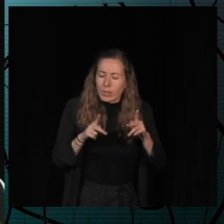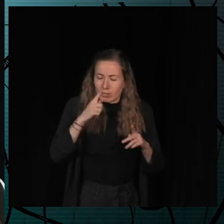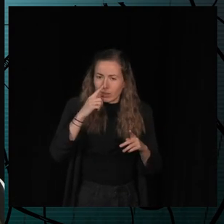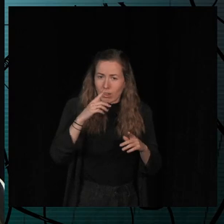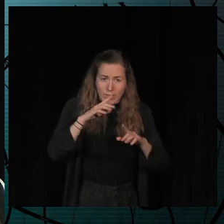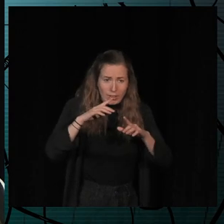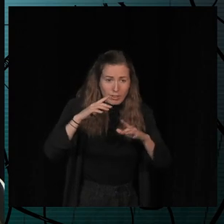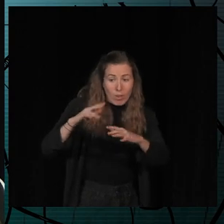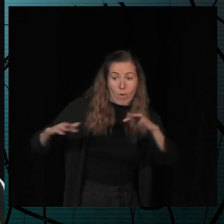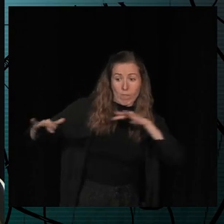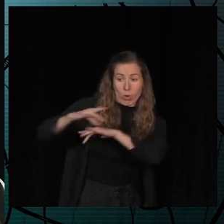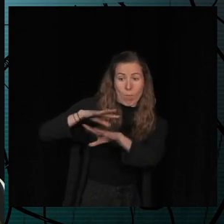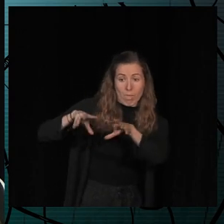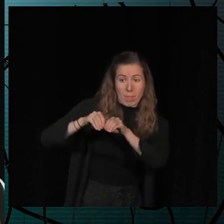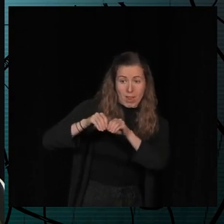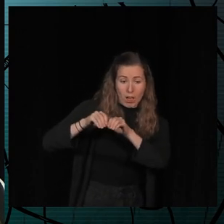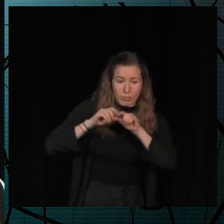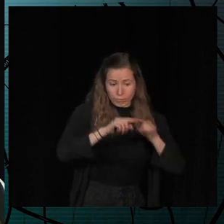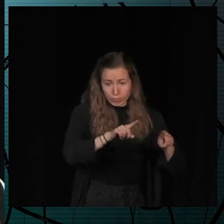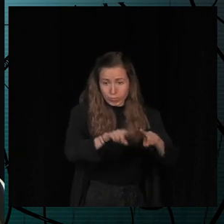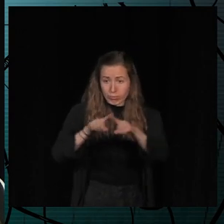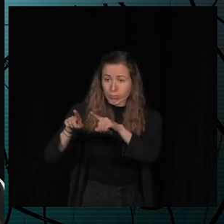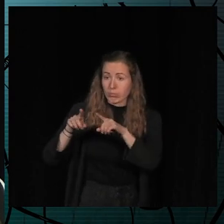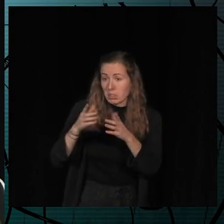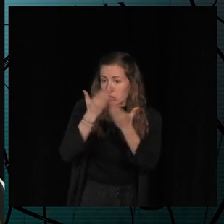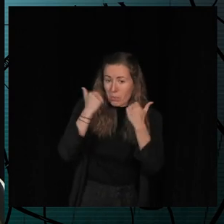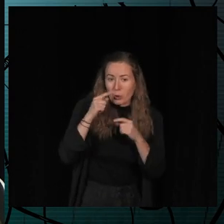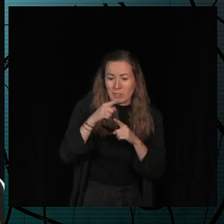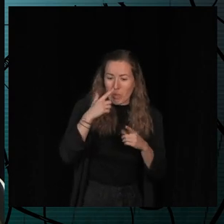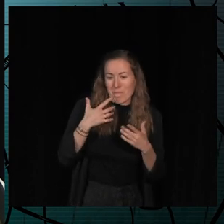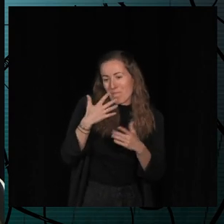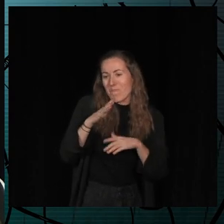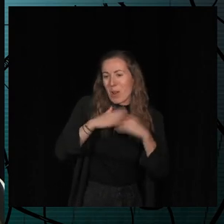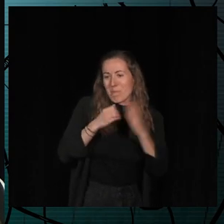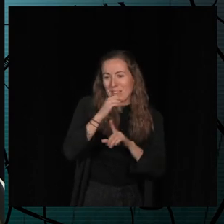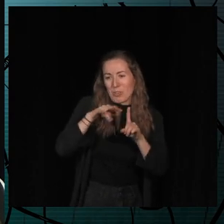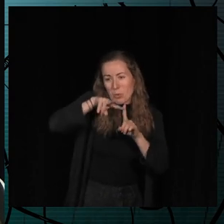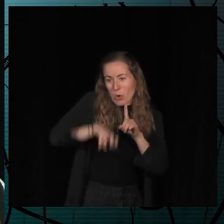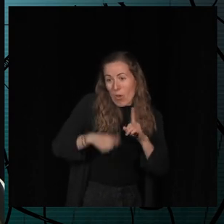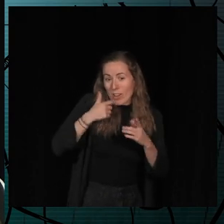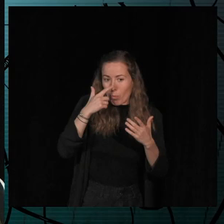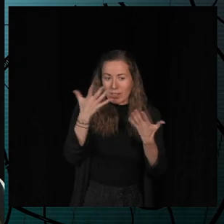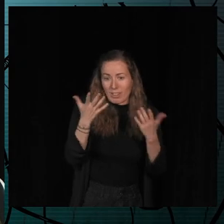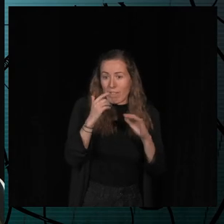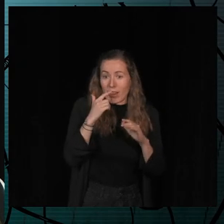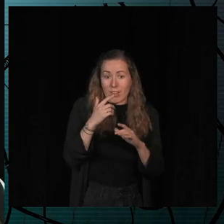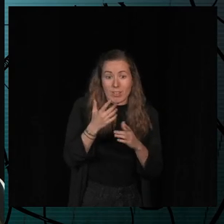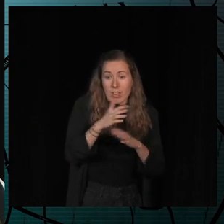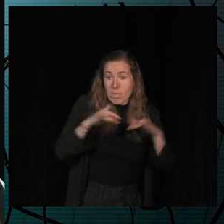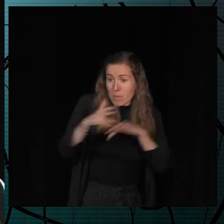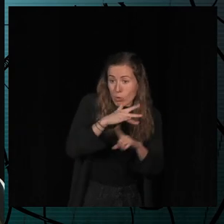fonction de l'environnement familial et du milieu social je fais ma sociologue de base mais est-ce que vous avez des choses à nous dire sur